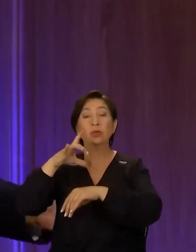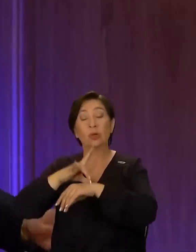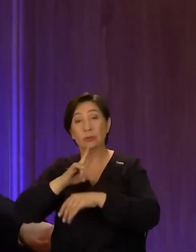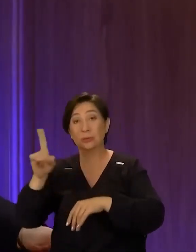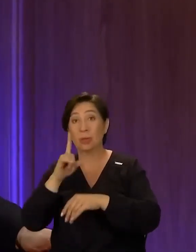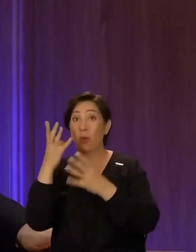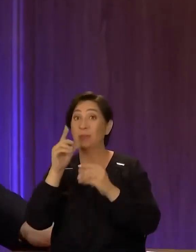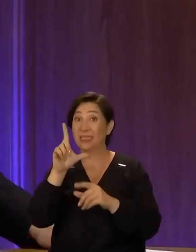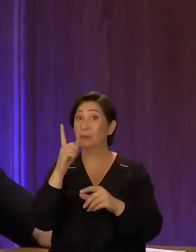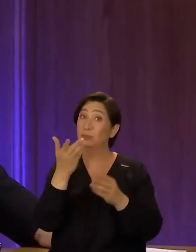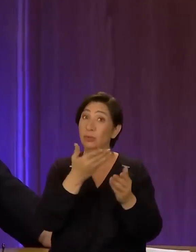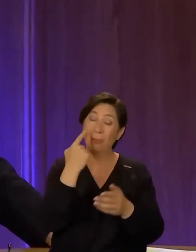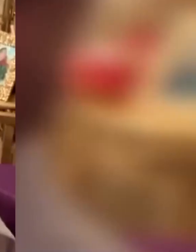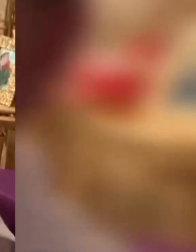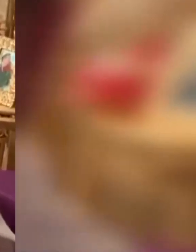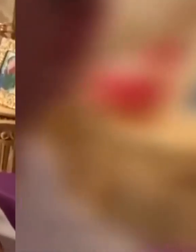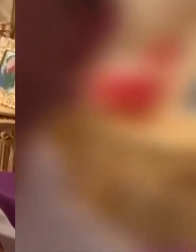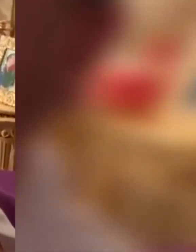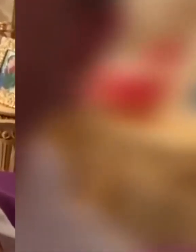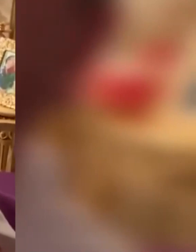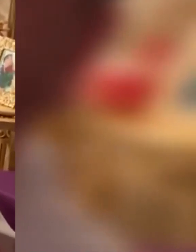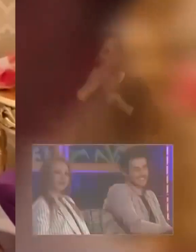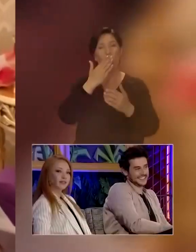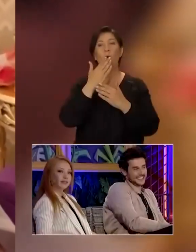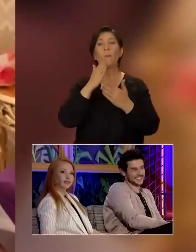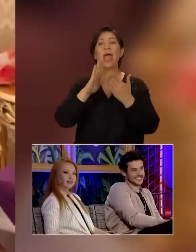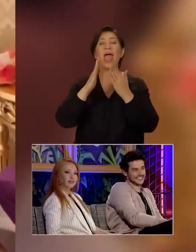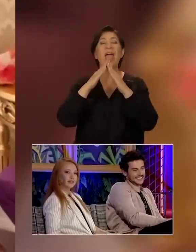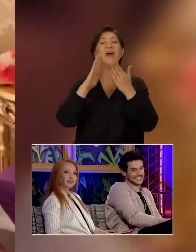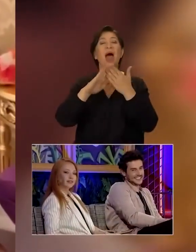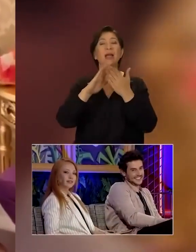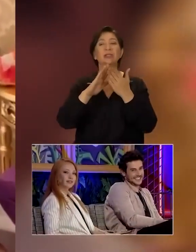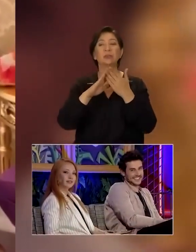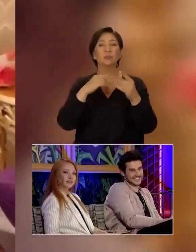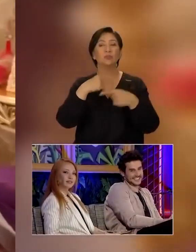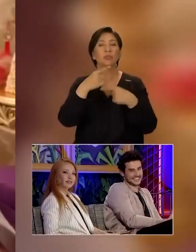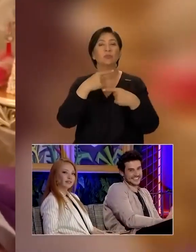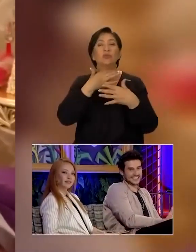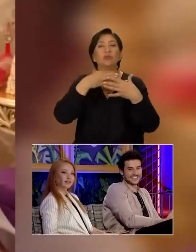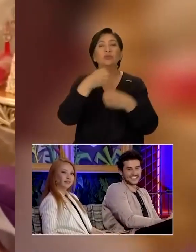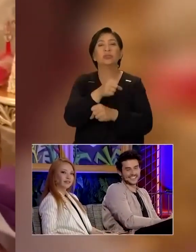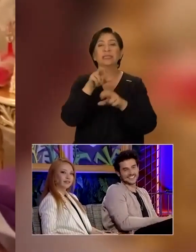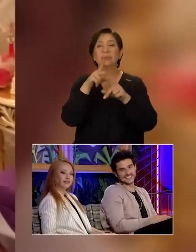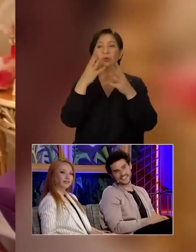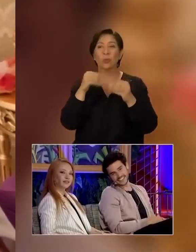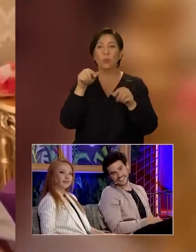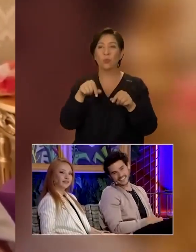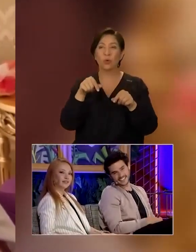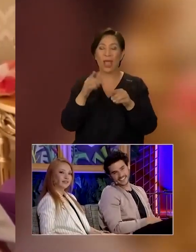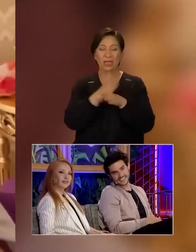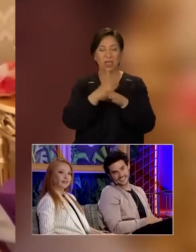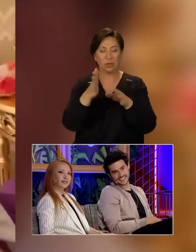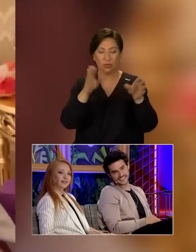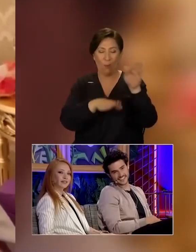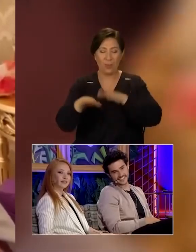gerektiği ortaya çıktı. Buyursunlar. Burada üniversite okuyorum. Ev arkadaşımla birbirimizi öldürecek duruma geldik. Sonunda bugün